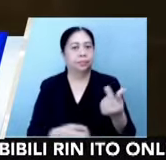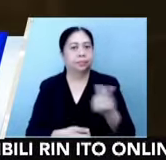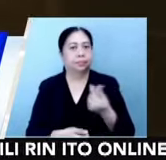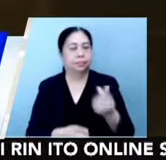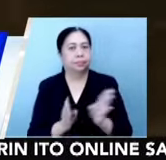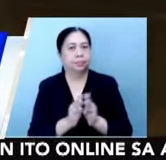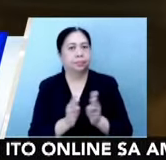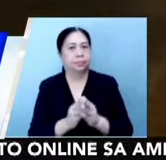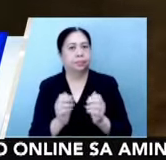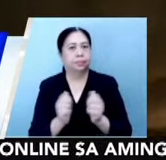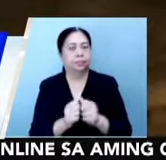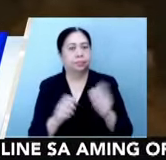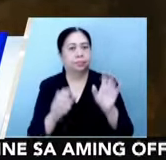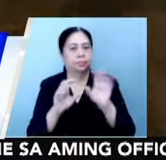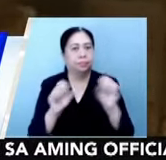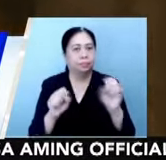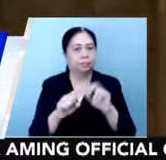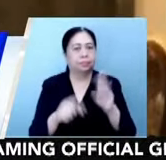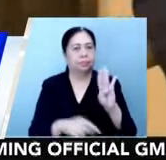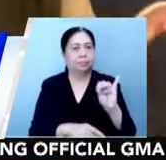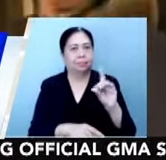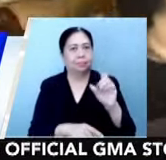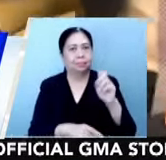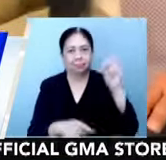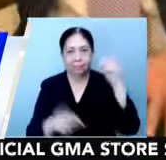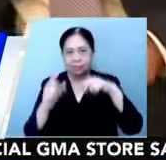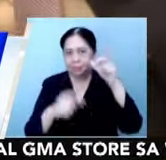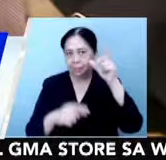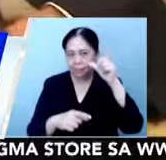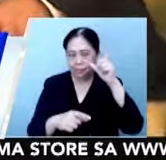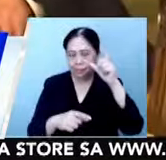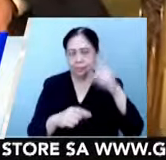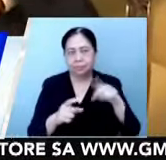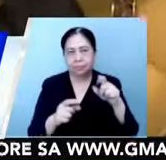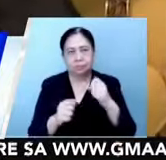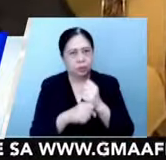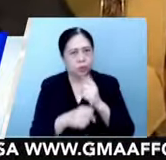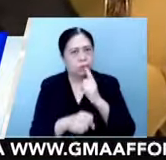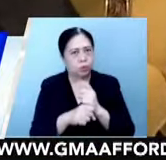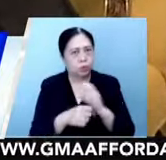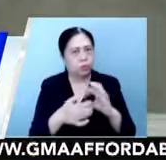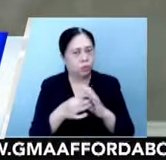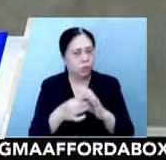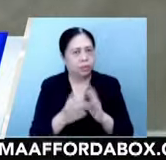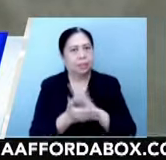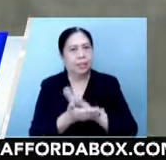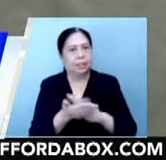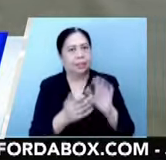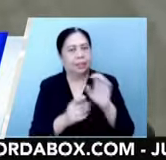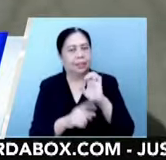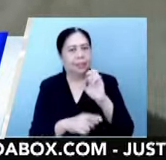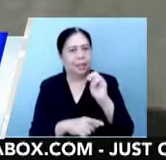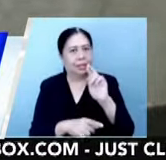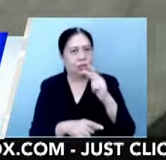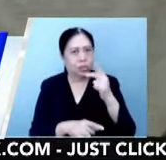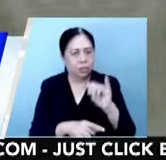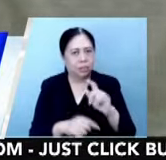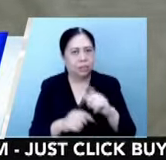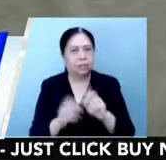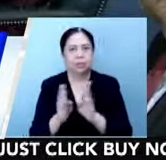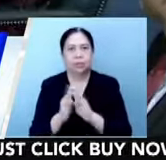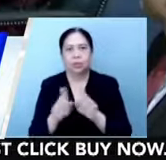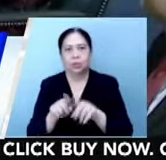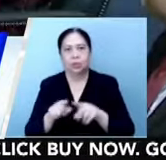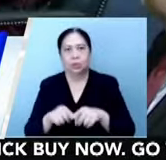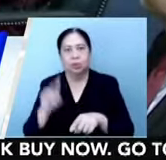ng ating Pangulo at ni Biden para pag-usapan ng kooperasyon sa seguridad, clean energy at iba pa. Makakapulong din ang Pangulo ang U.S.